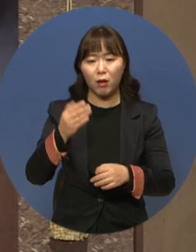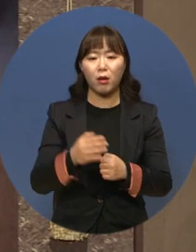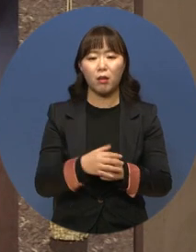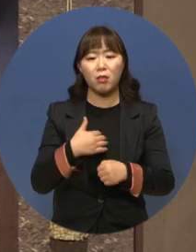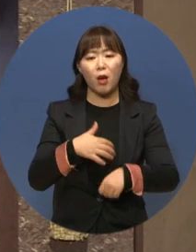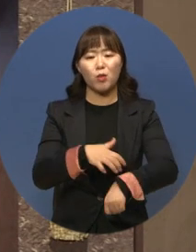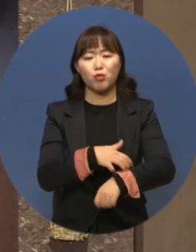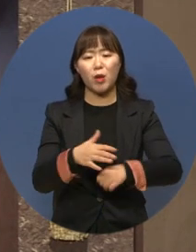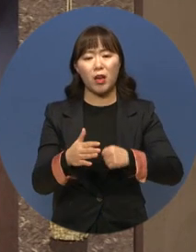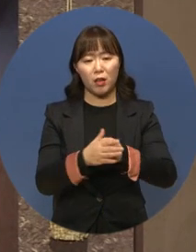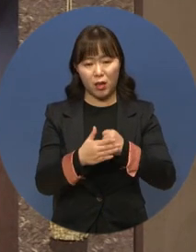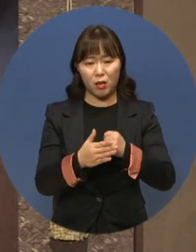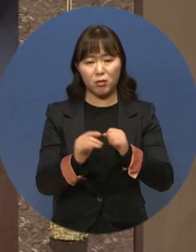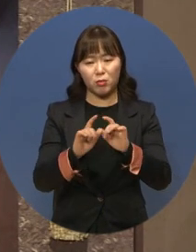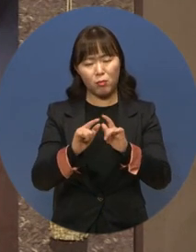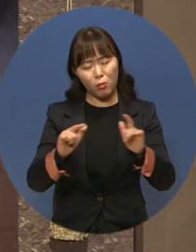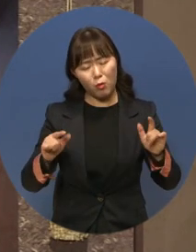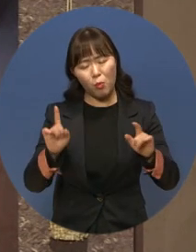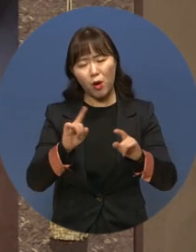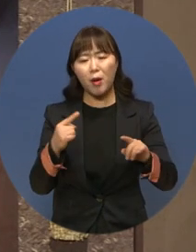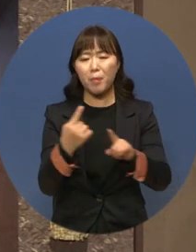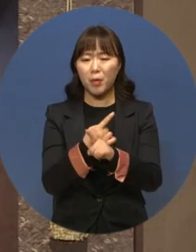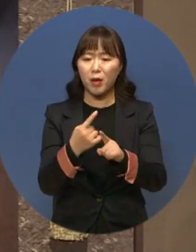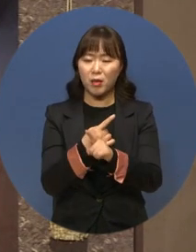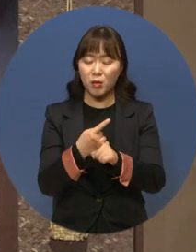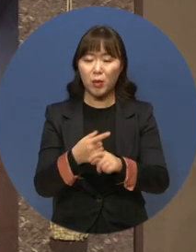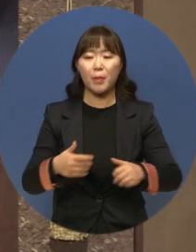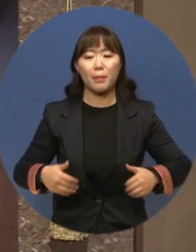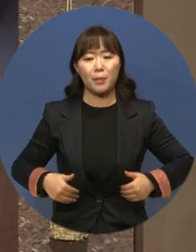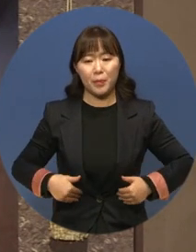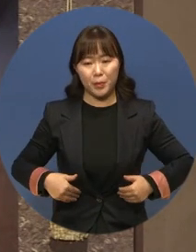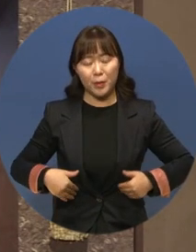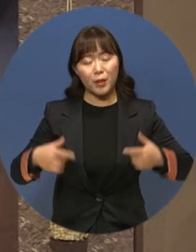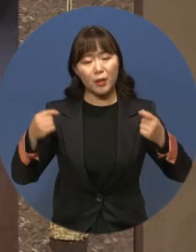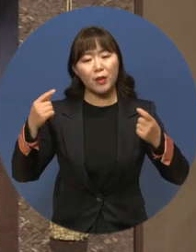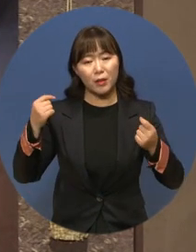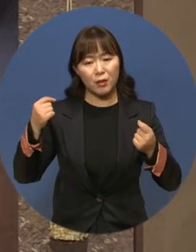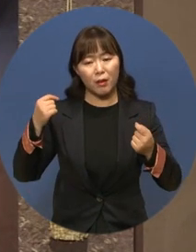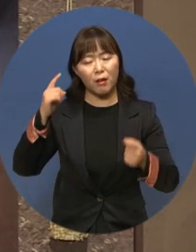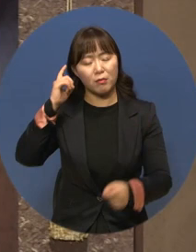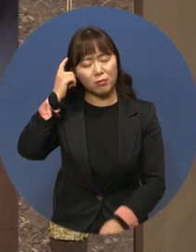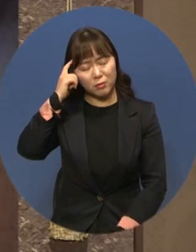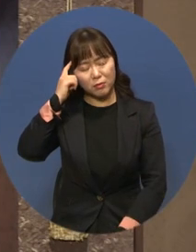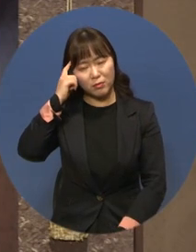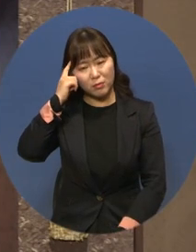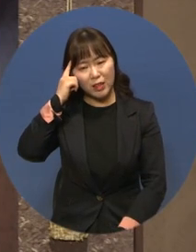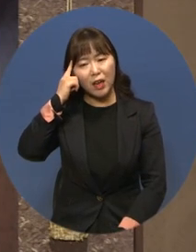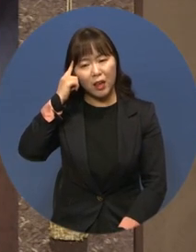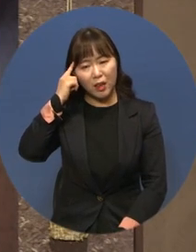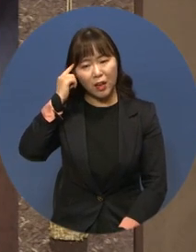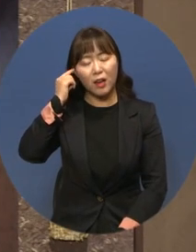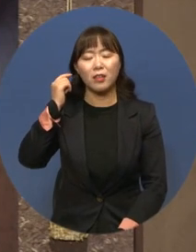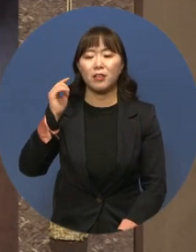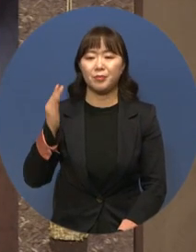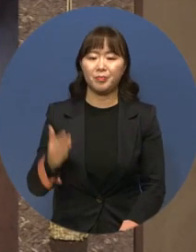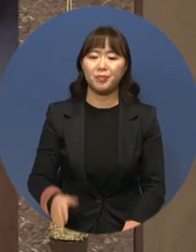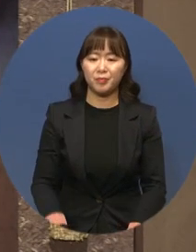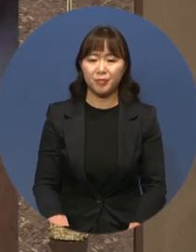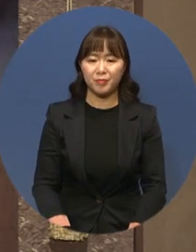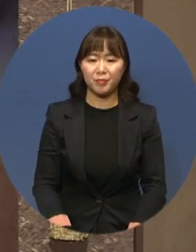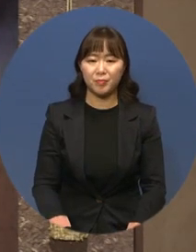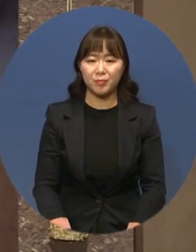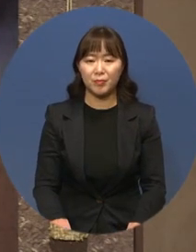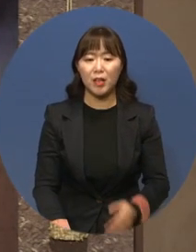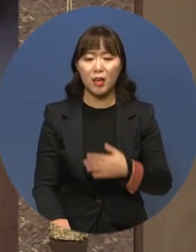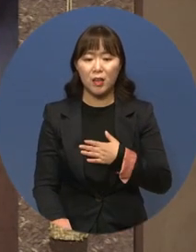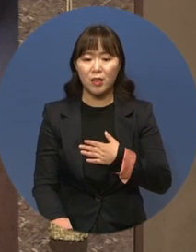내가 불편하니까요. 제가 불편하니까. 그렇죠. 제가 불편하니까 여러 가지 뭐를 좀 개선해야 되겠다는 것들도 생각하고